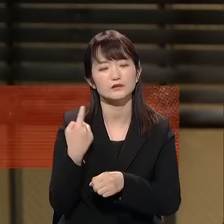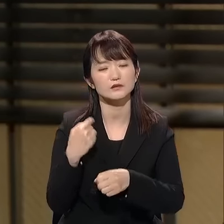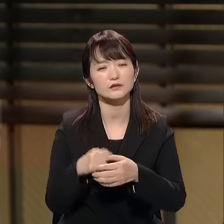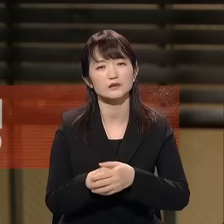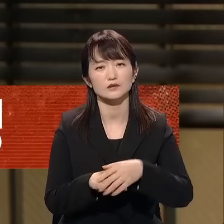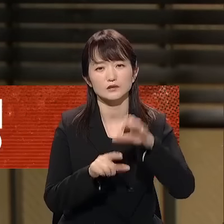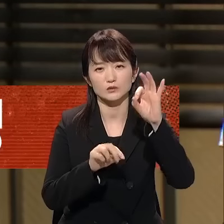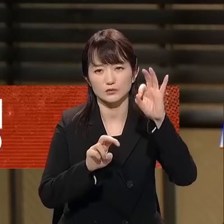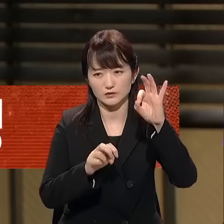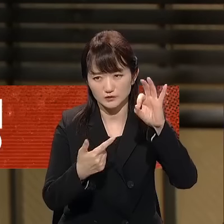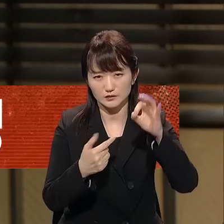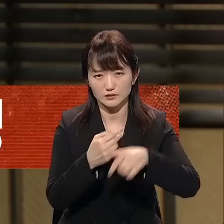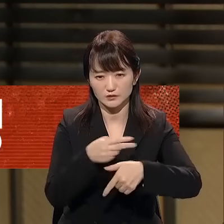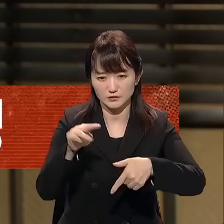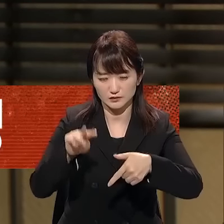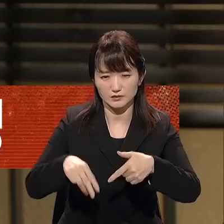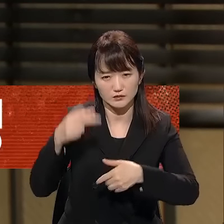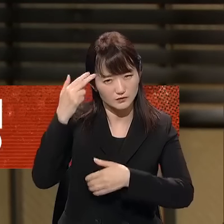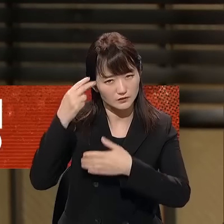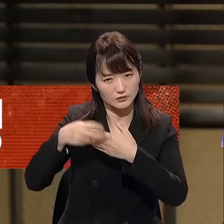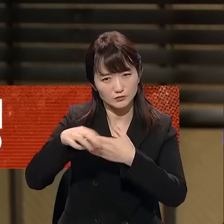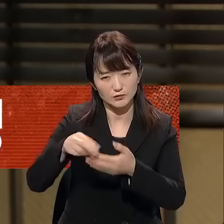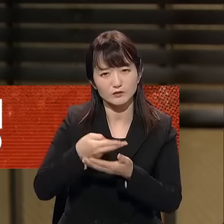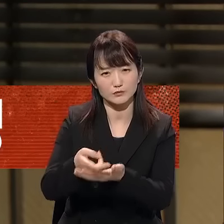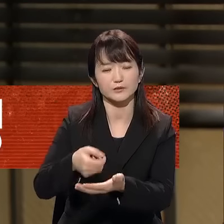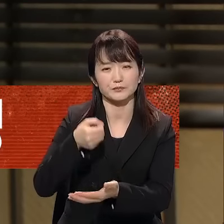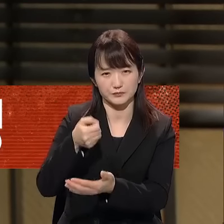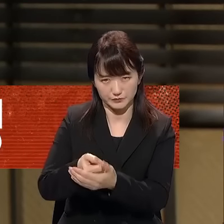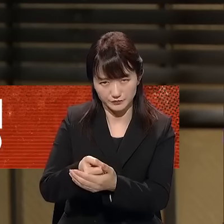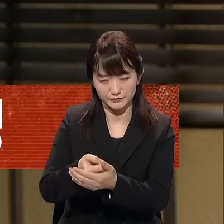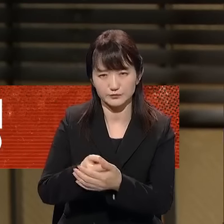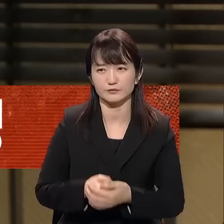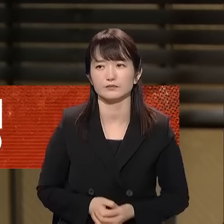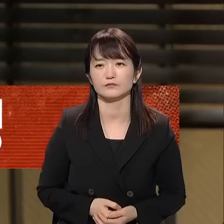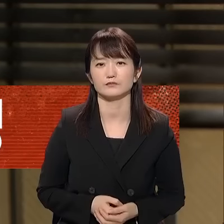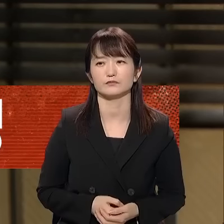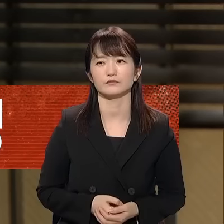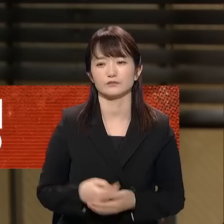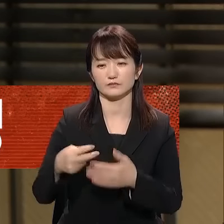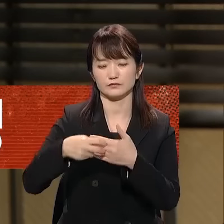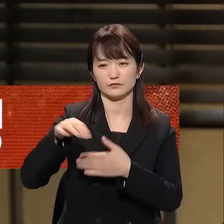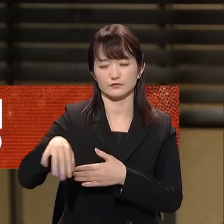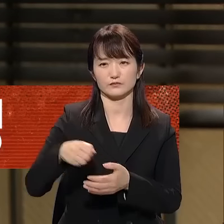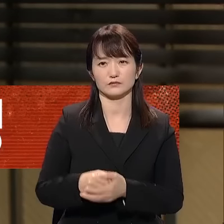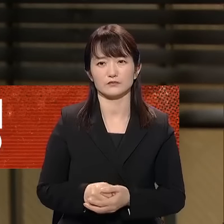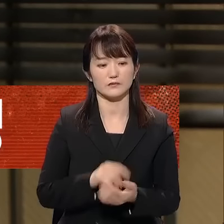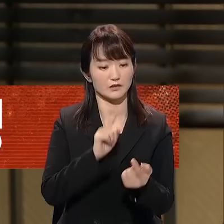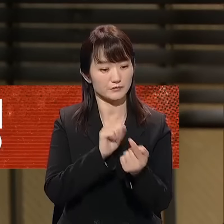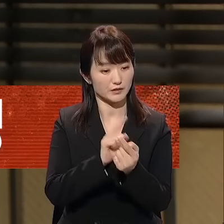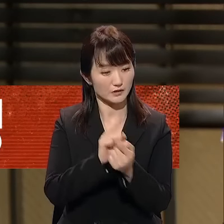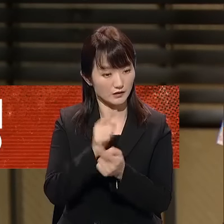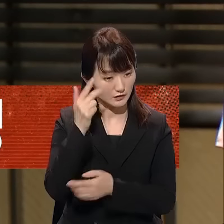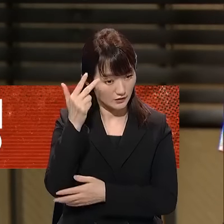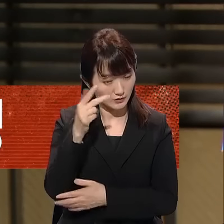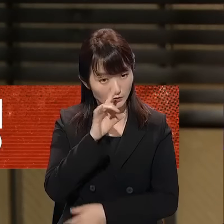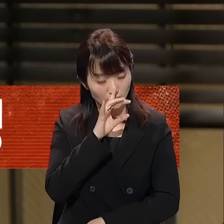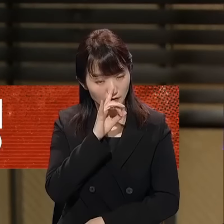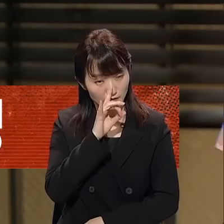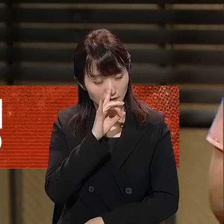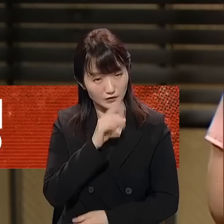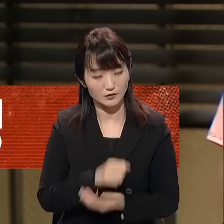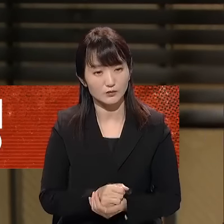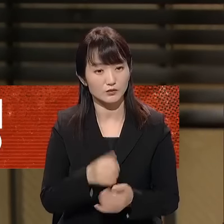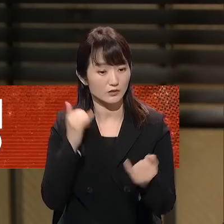한 정신병원에 보호 입원을 하기로 결정을 했다고 합니다이 병원에서는 일주일 동안 면회도 불가능하고 전화도 안 된다고 했다고 해요